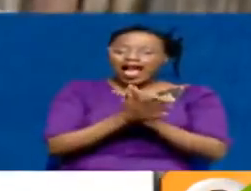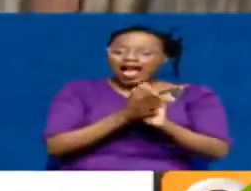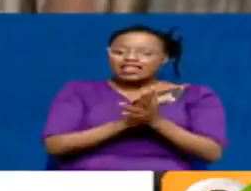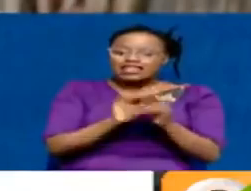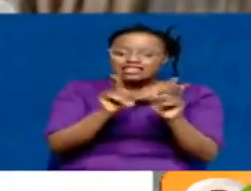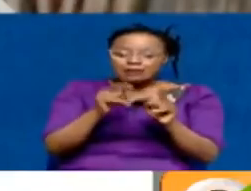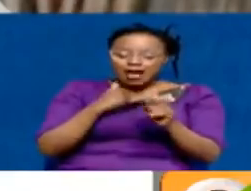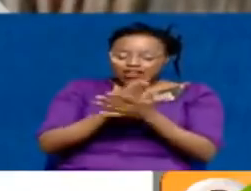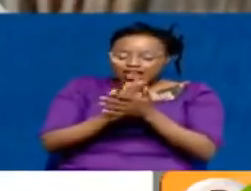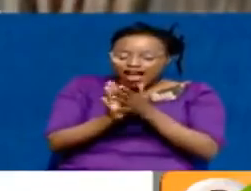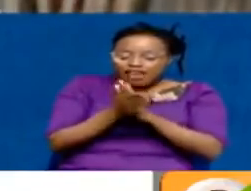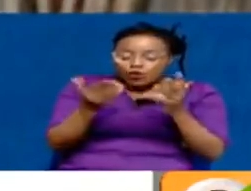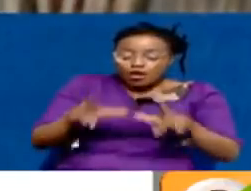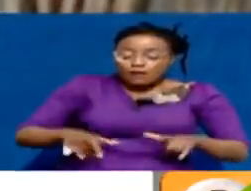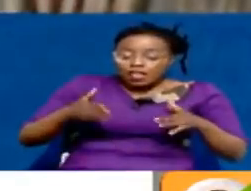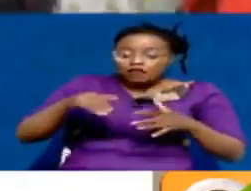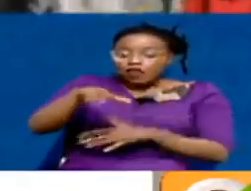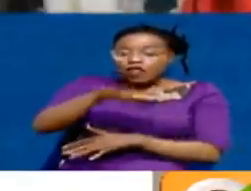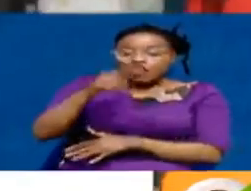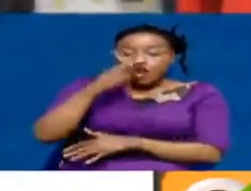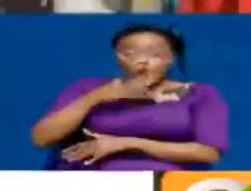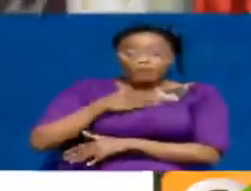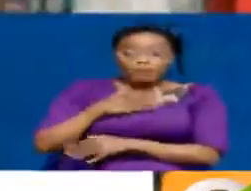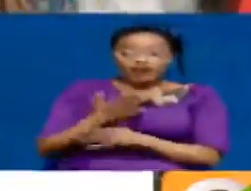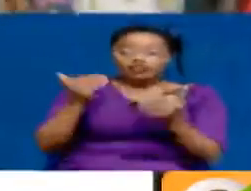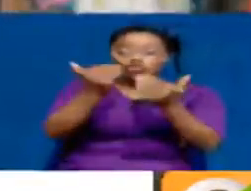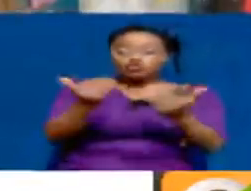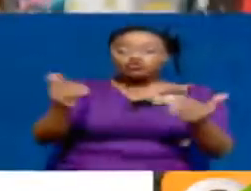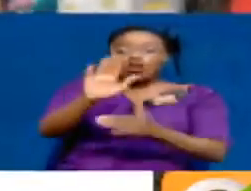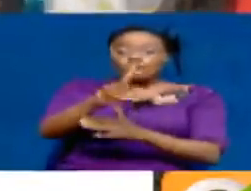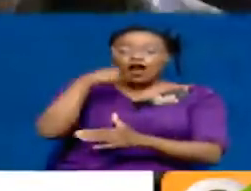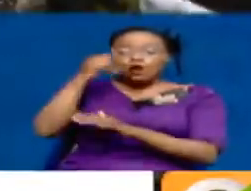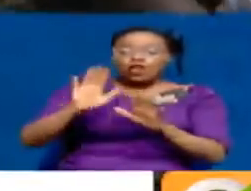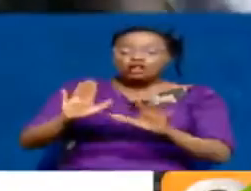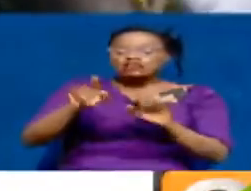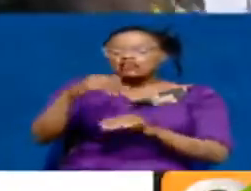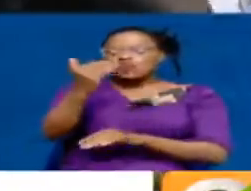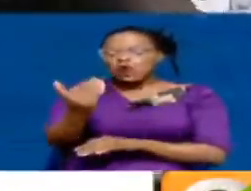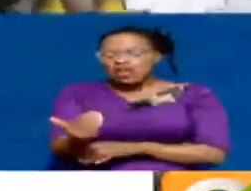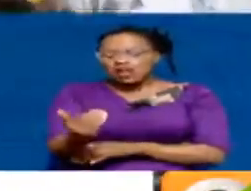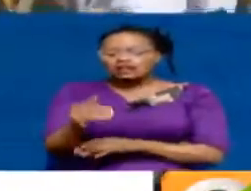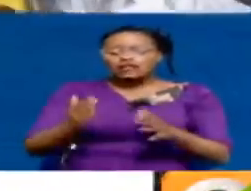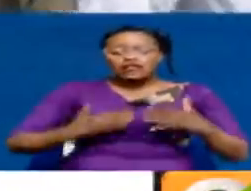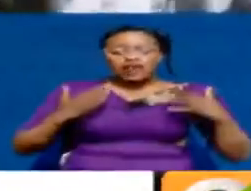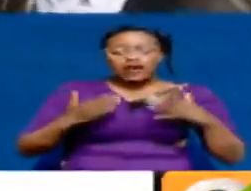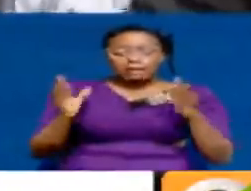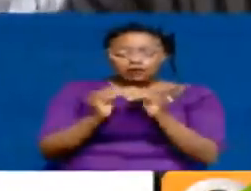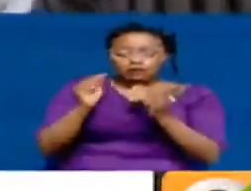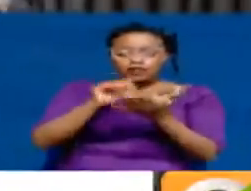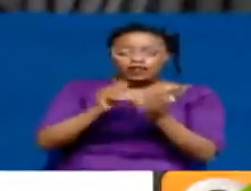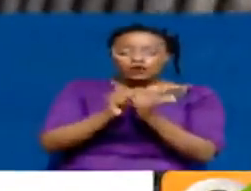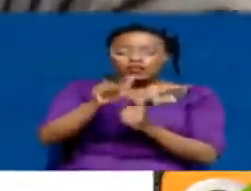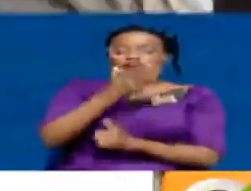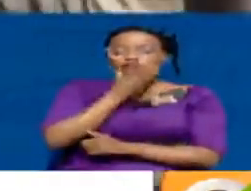Sina hata kipande. Penye mimi nakaa hapa sasa ndio kwangu. Hata hivyo watoto wake aliowaacha wakiwa wachanga wamefurahi kukutana tena